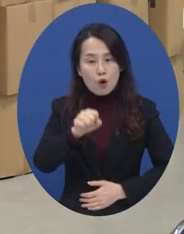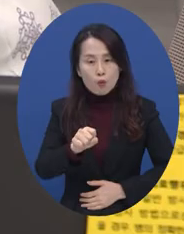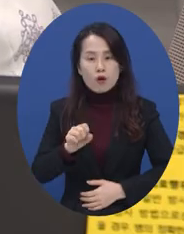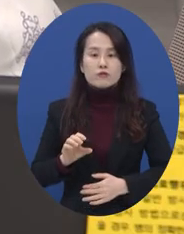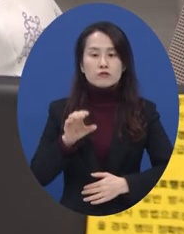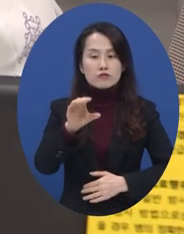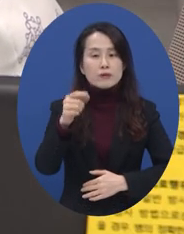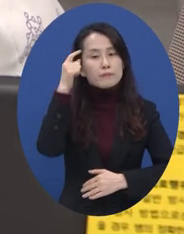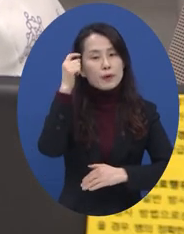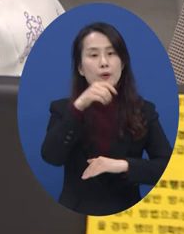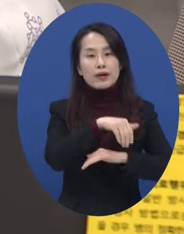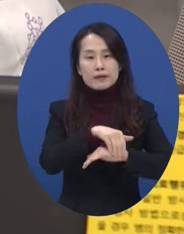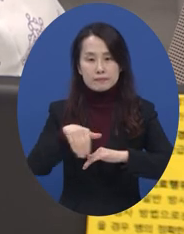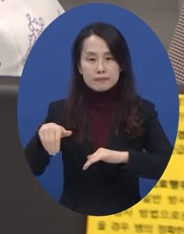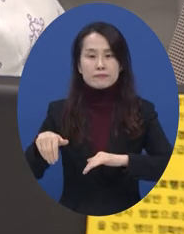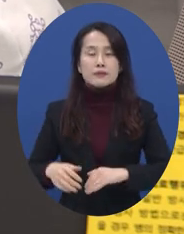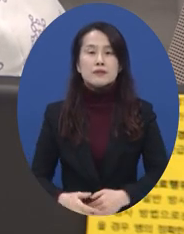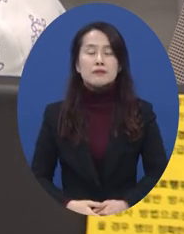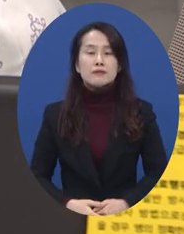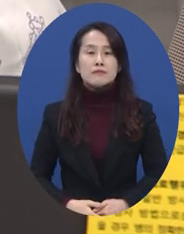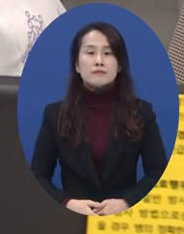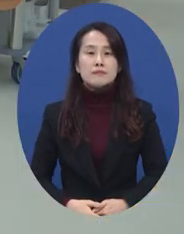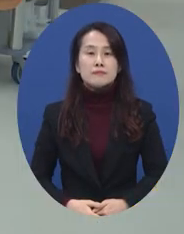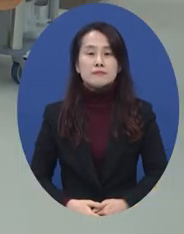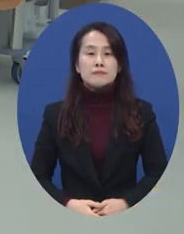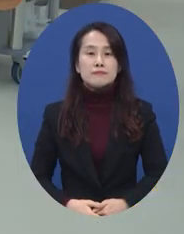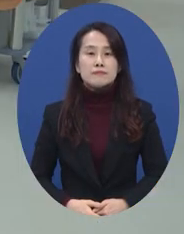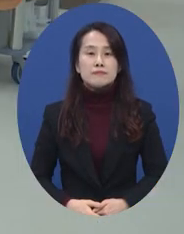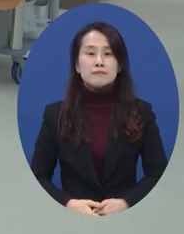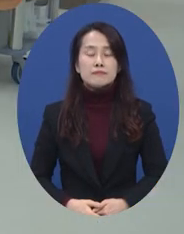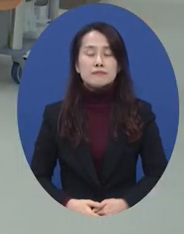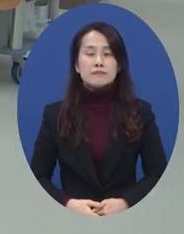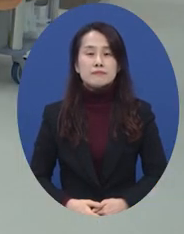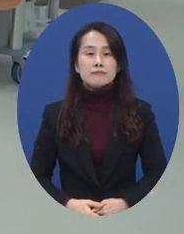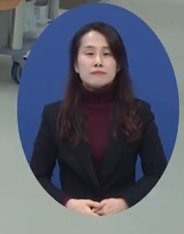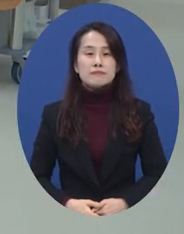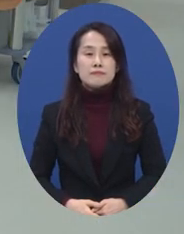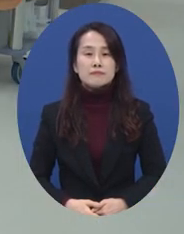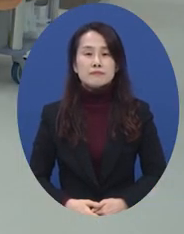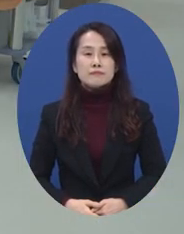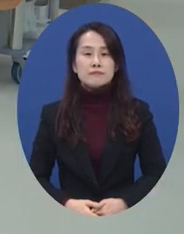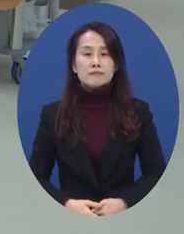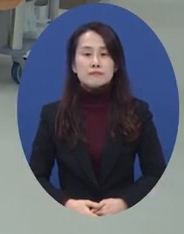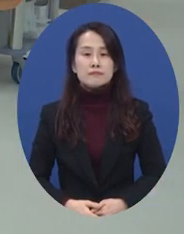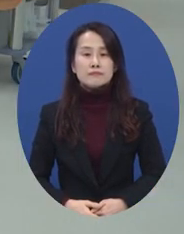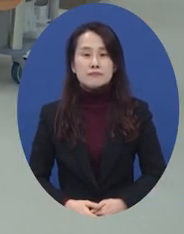원을 방역대책비로 긴급 투입할 계획입니다. 경기지TV 구영슬입니다.